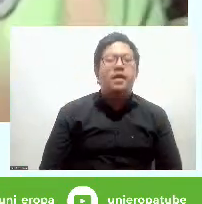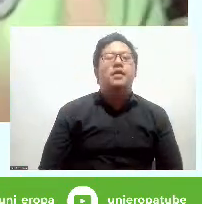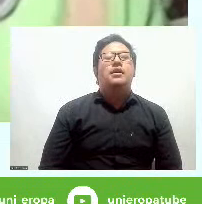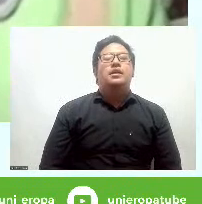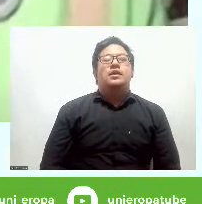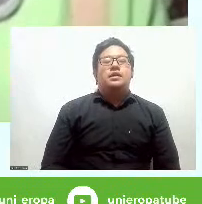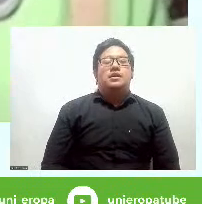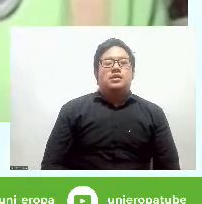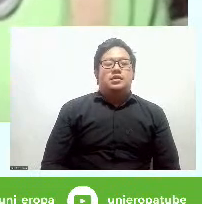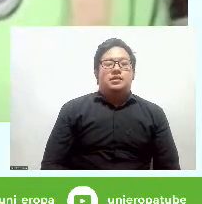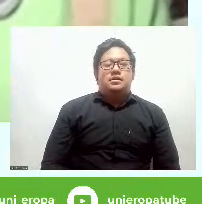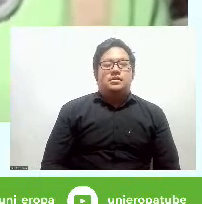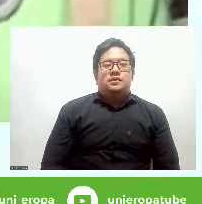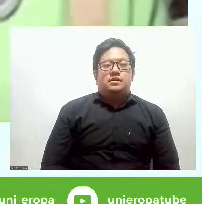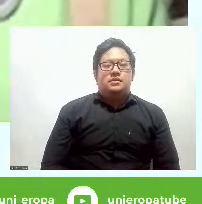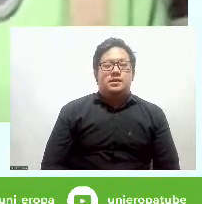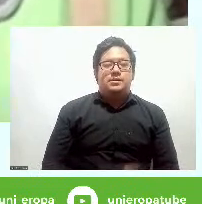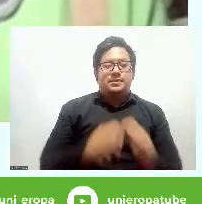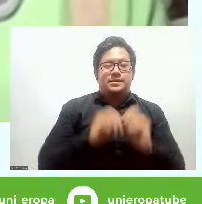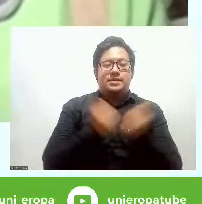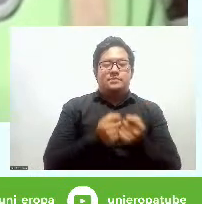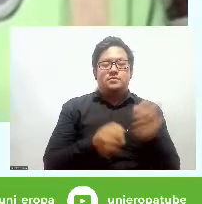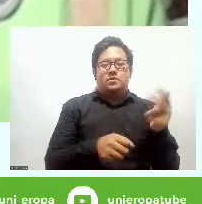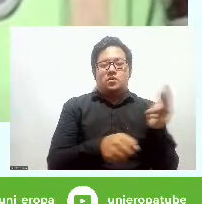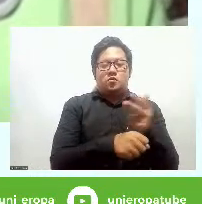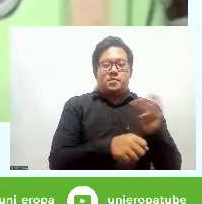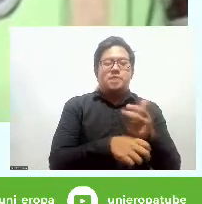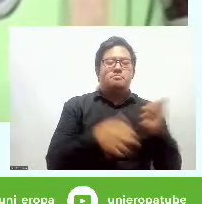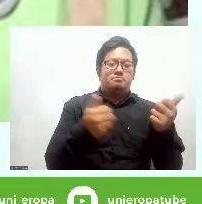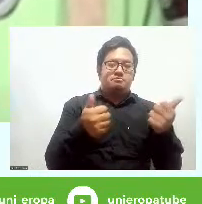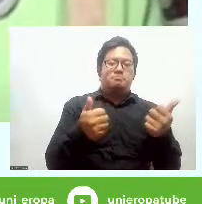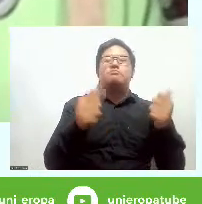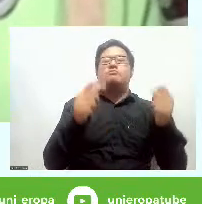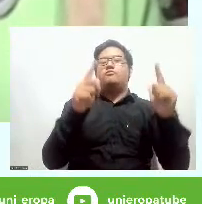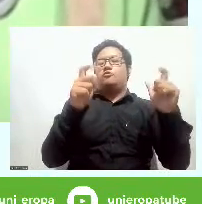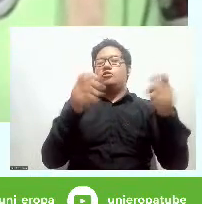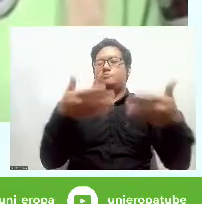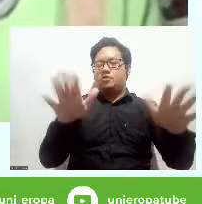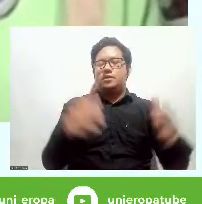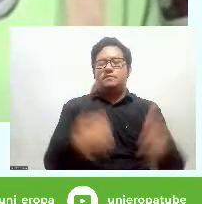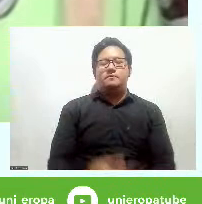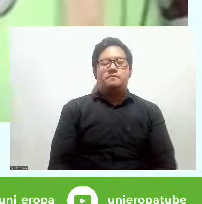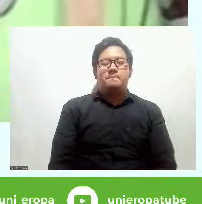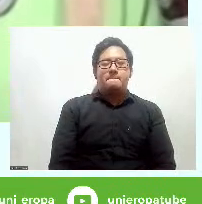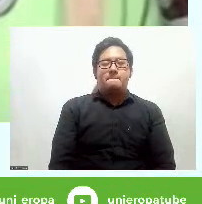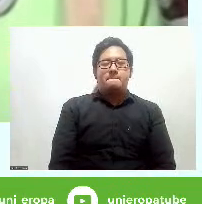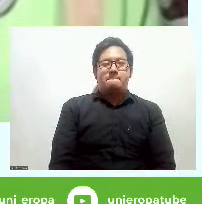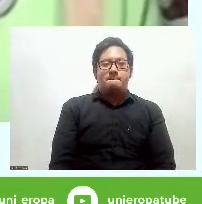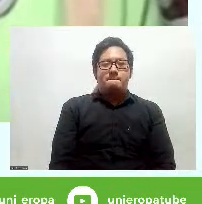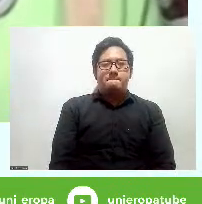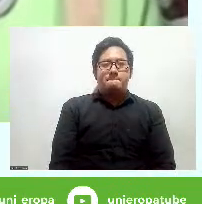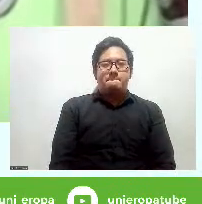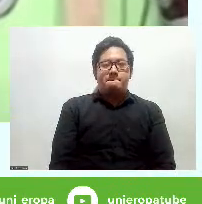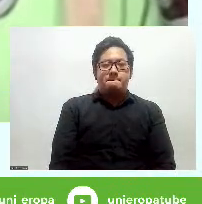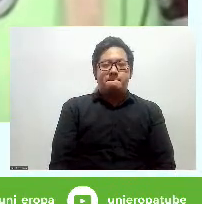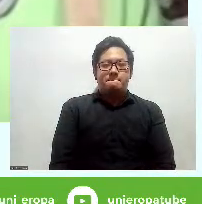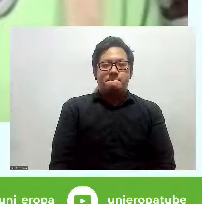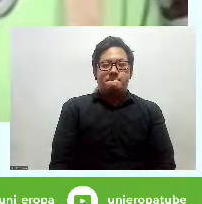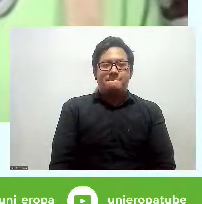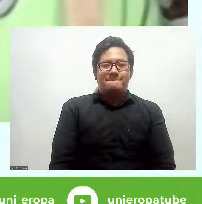dan juga tim dokumentasi untuk mengabadikan secara virtual 123 Ya senyum